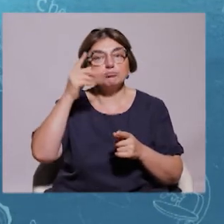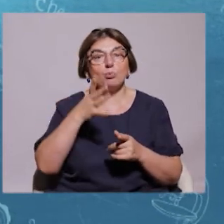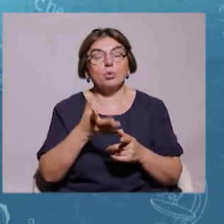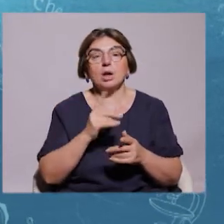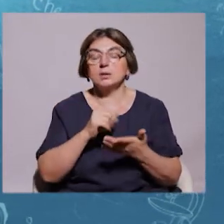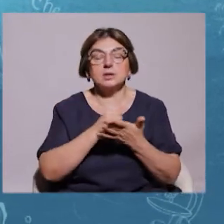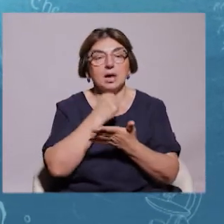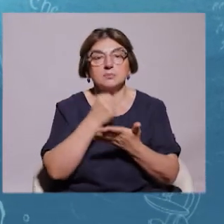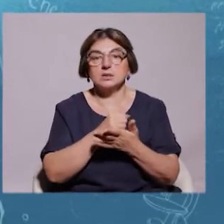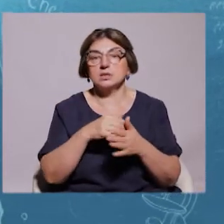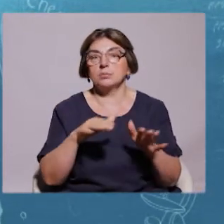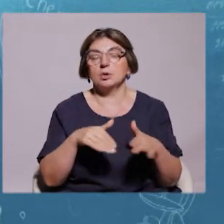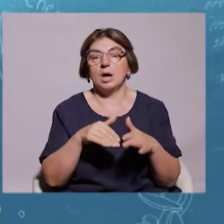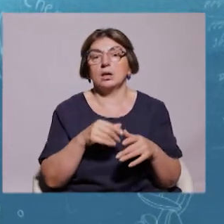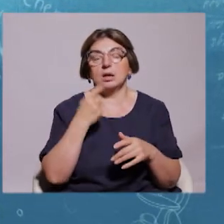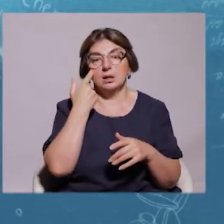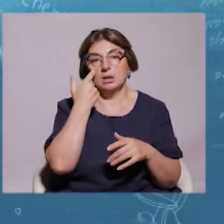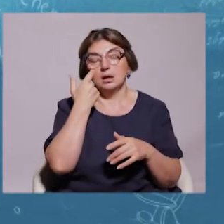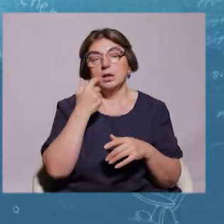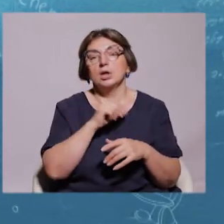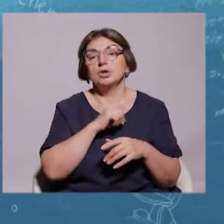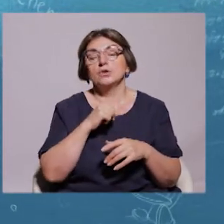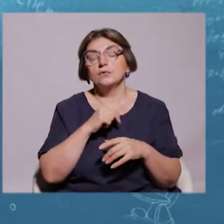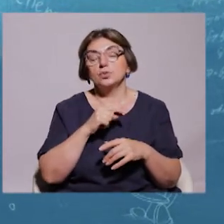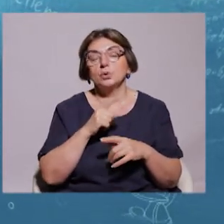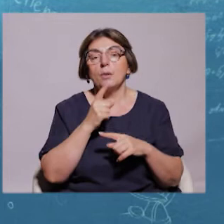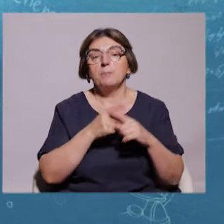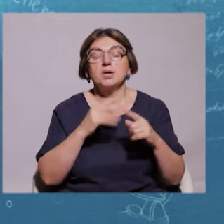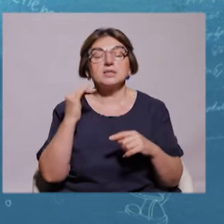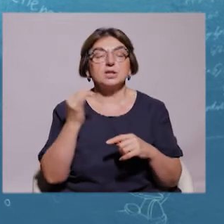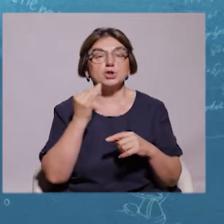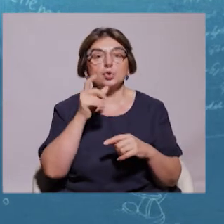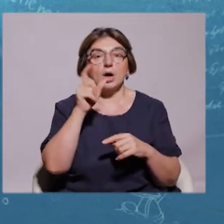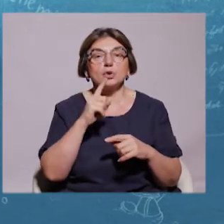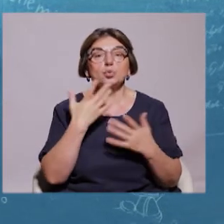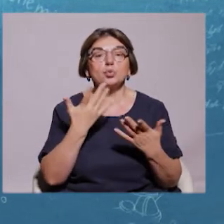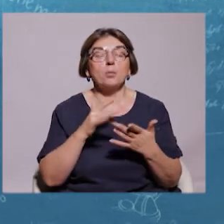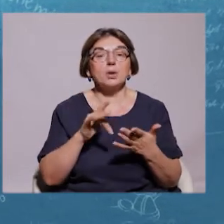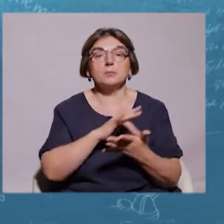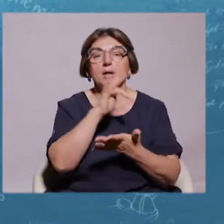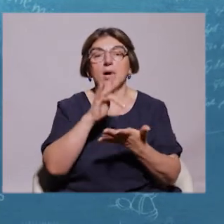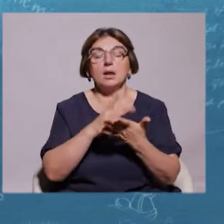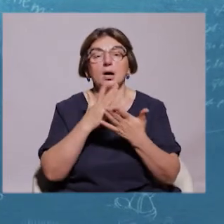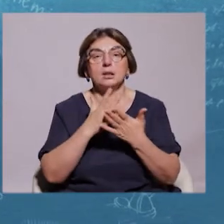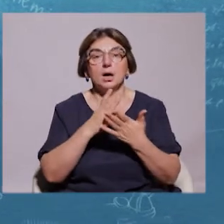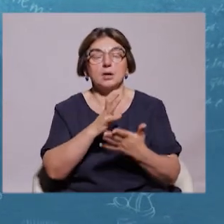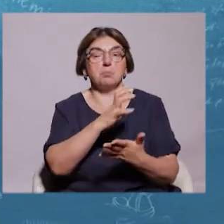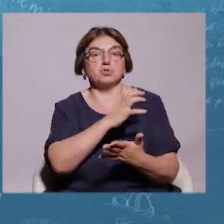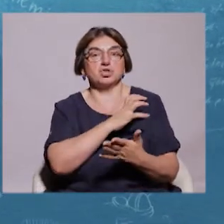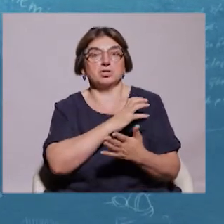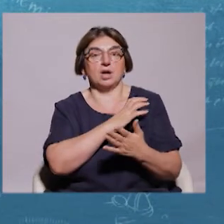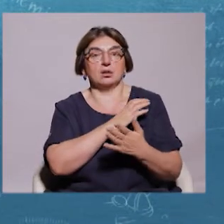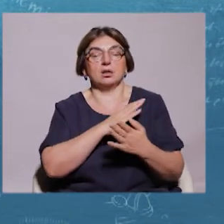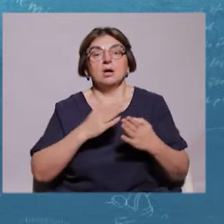ფსევდოქსენოფონტი ასევე ამბობს, თუ რომელიმე ქალაქი მდიდარია გემთსაშენი ხეტყით, სად გაასაღებს მას, იგი თუ არ მიაღწევს შეთანხმებას იმასთან, ვინც ზღვაზე ბატონობს,